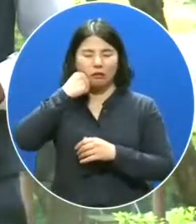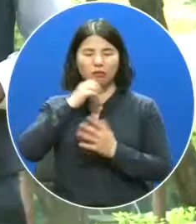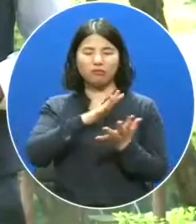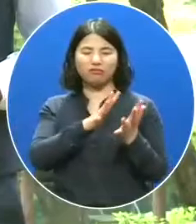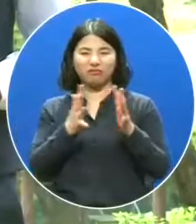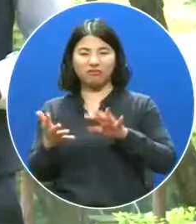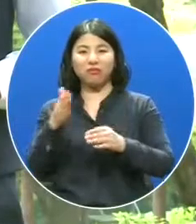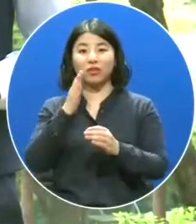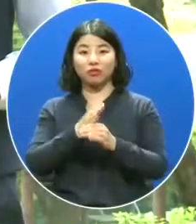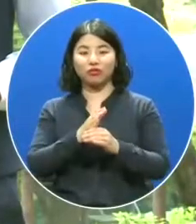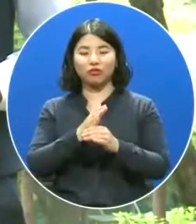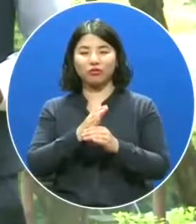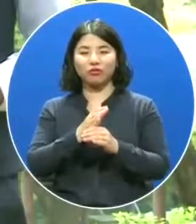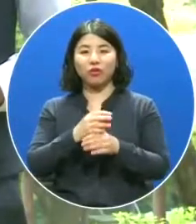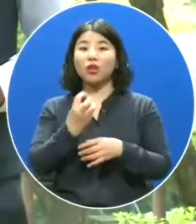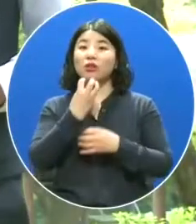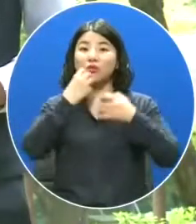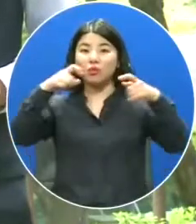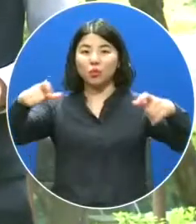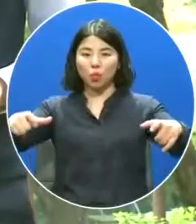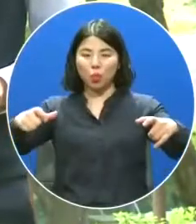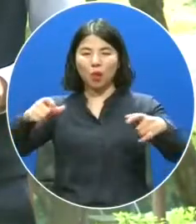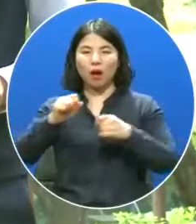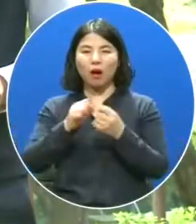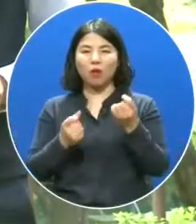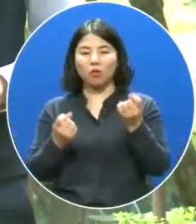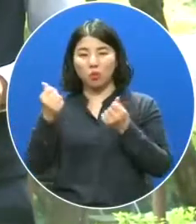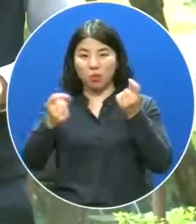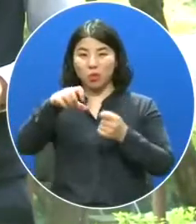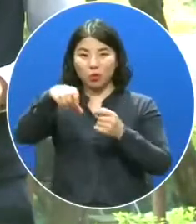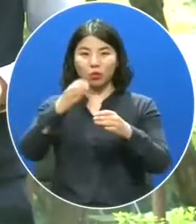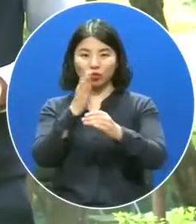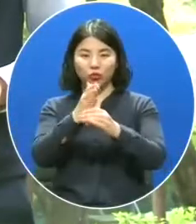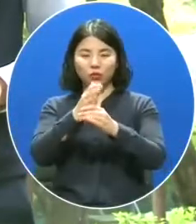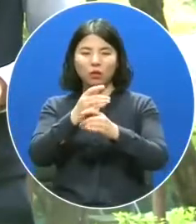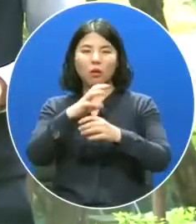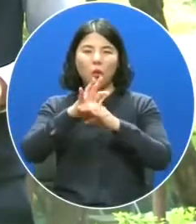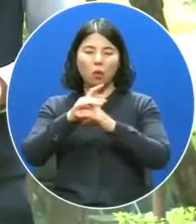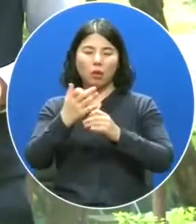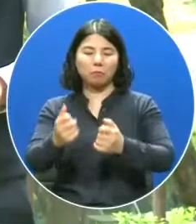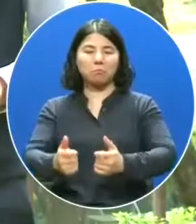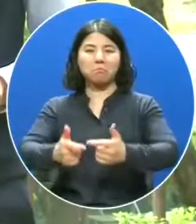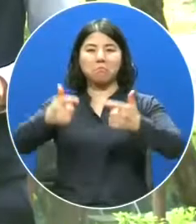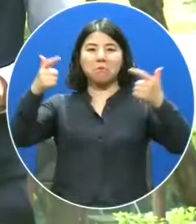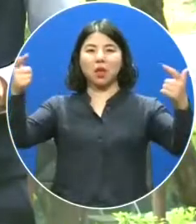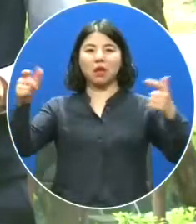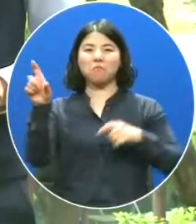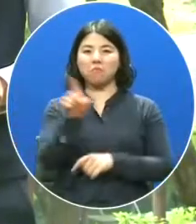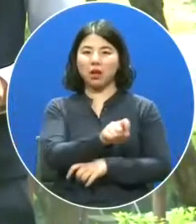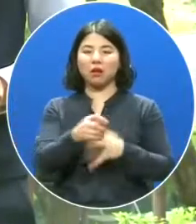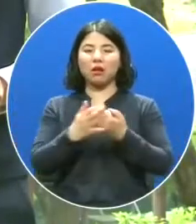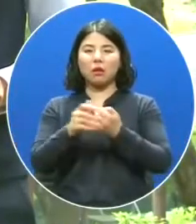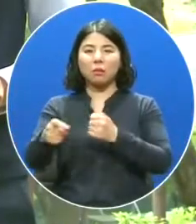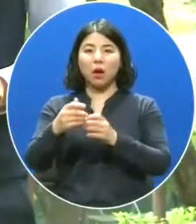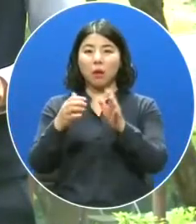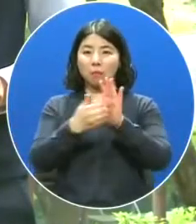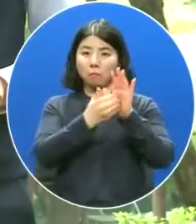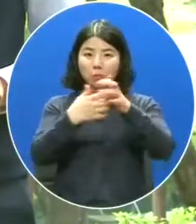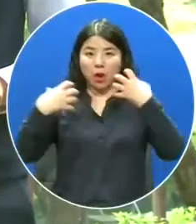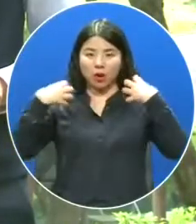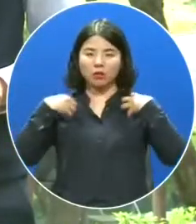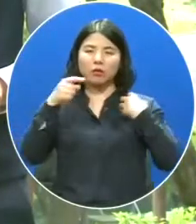있습니다. 수도권 유흥가를 중심으로 코로나19가 빠르게 확산하고 있는데 방역 당국은 이를 차단하기